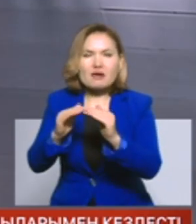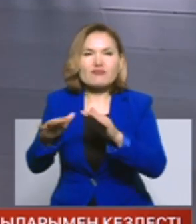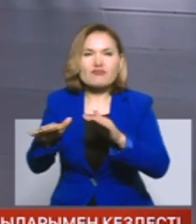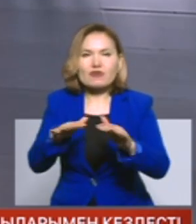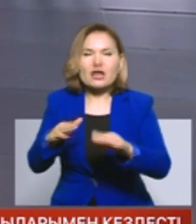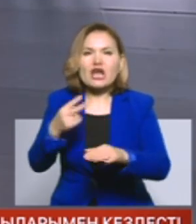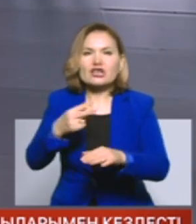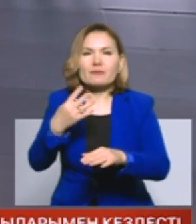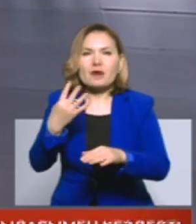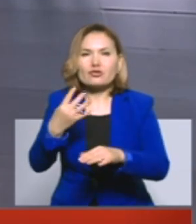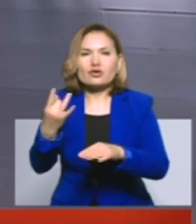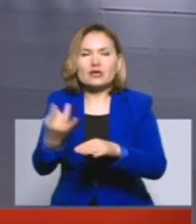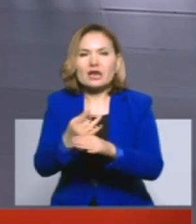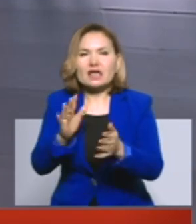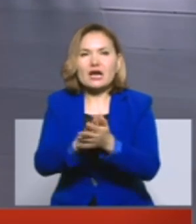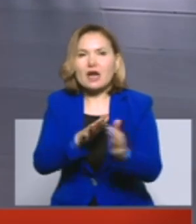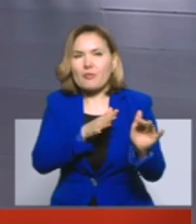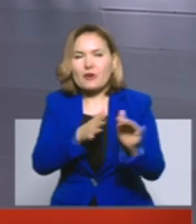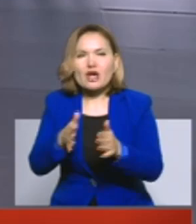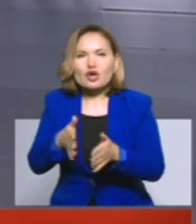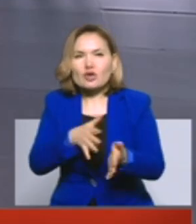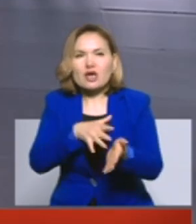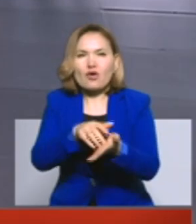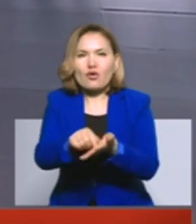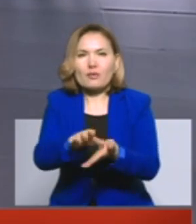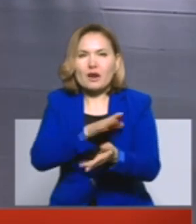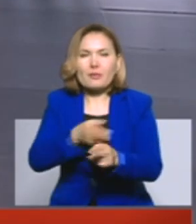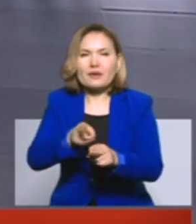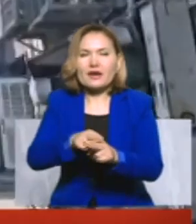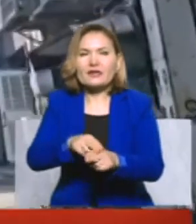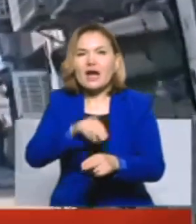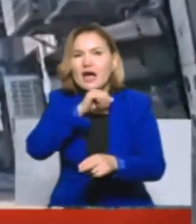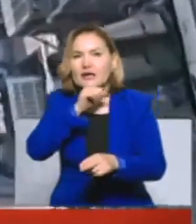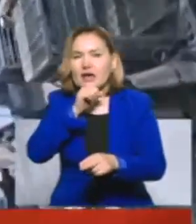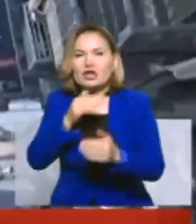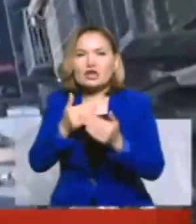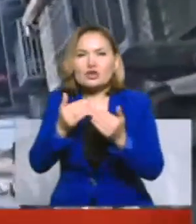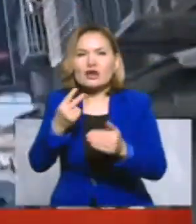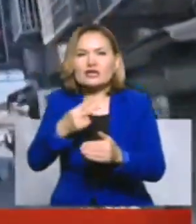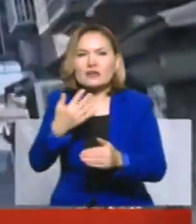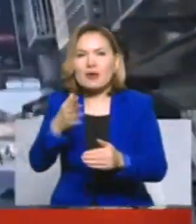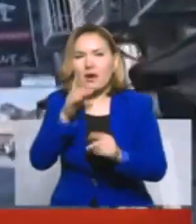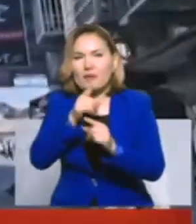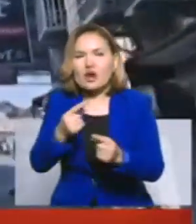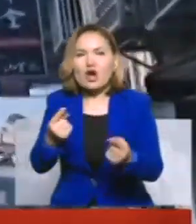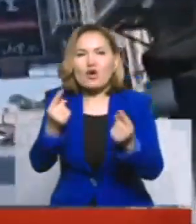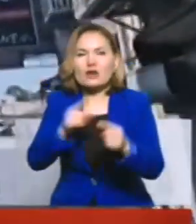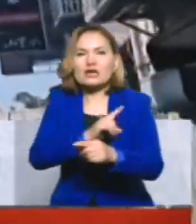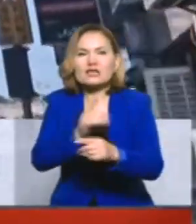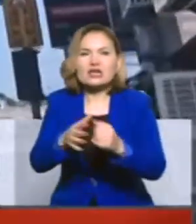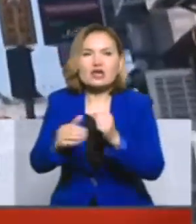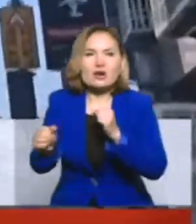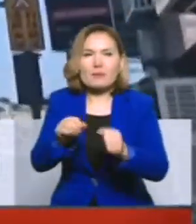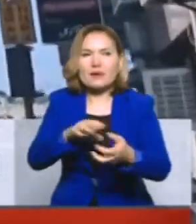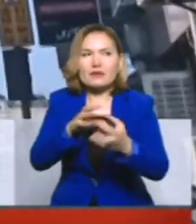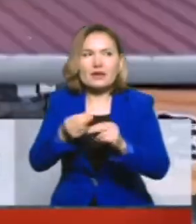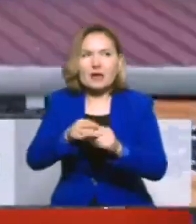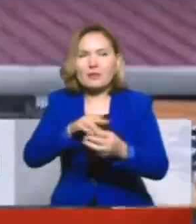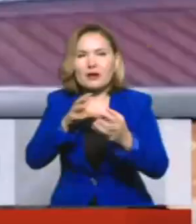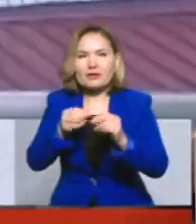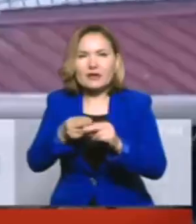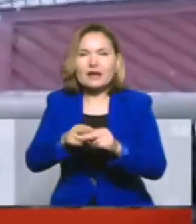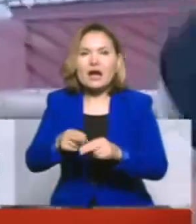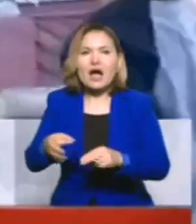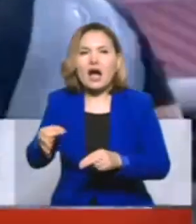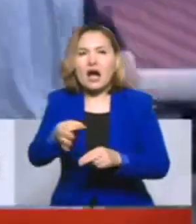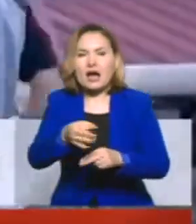24 рет лай көшіп, жолдармен көпірлер бұзылған. Бұл Тайваньда соңғы 25 жылда болған ең қуатты зілзала. Оның салдарынан